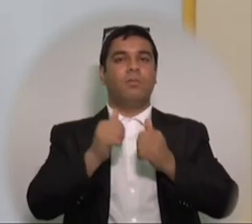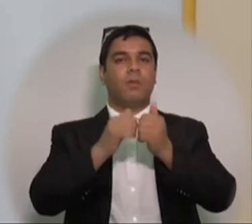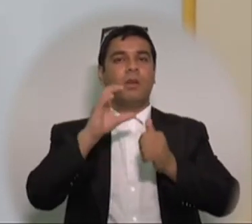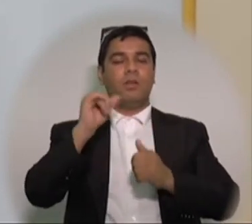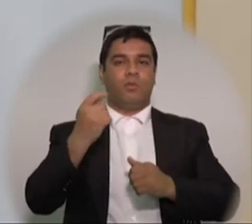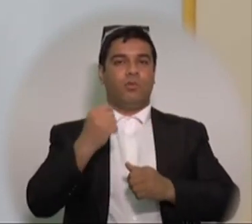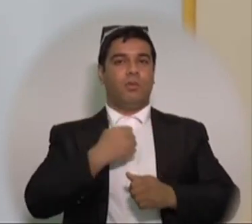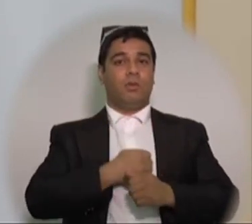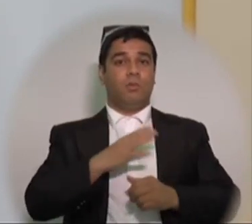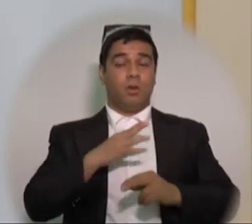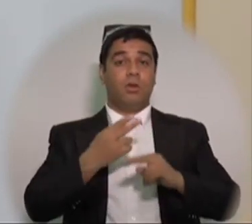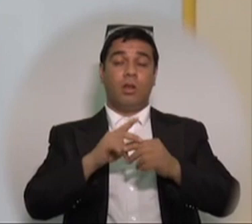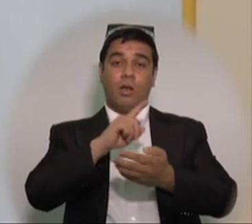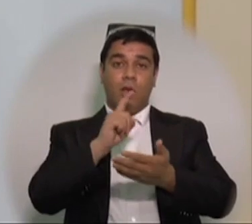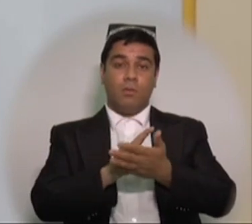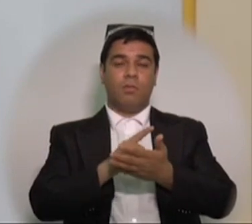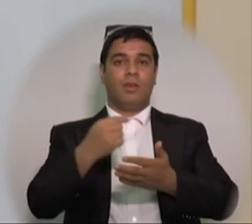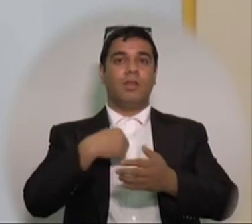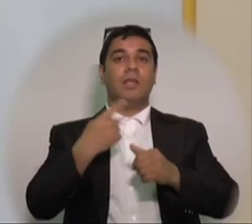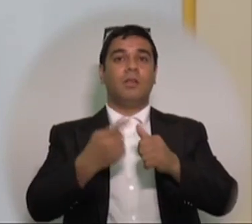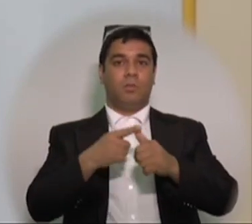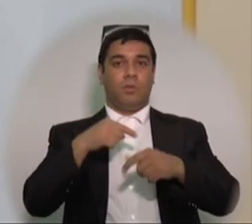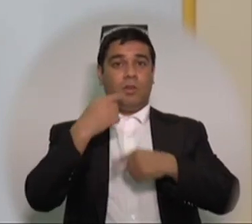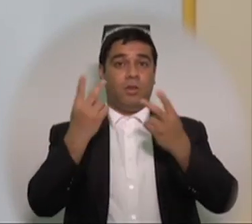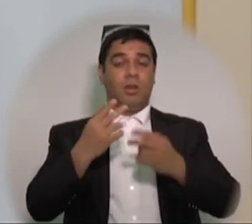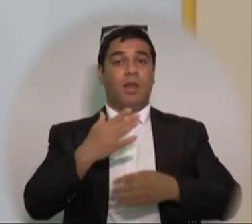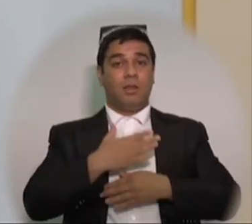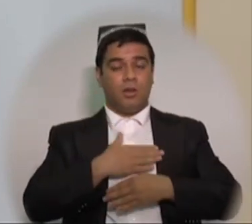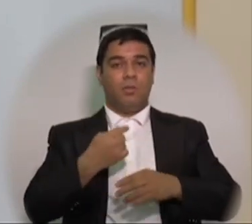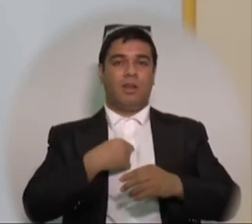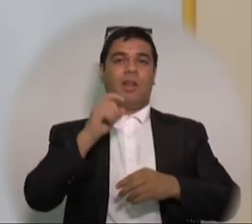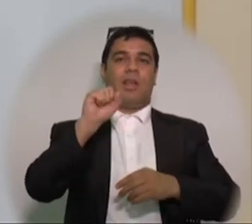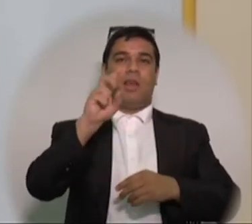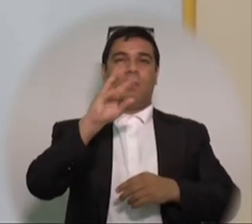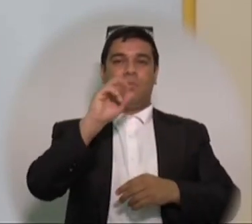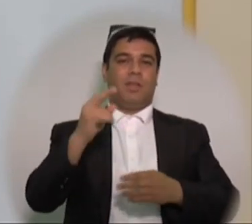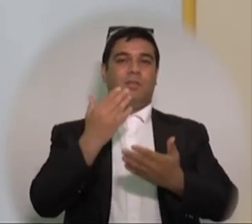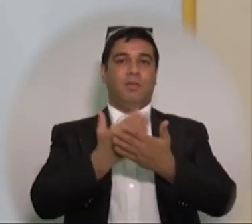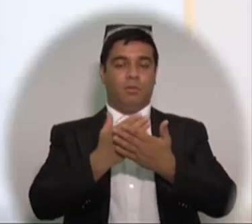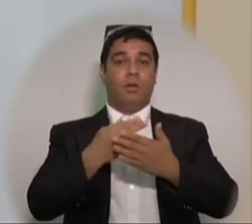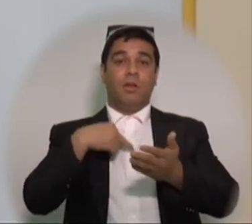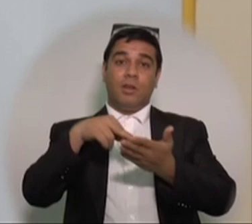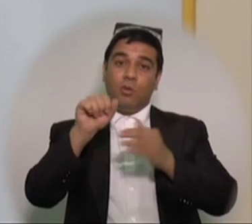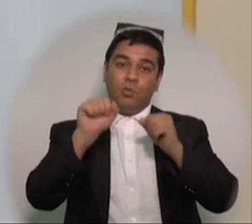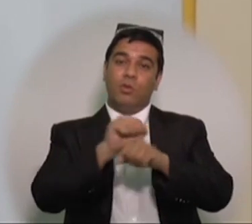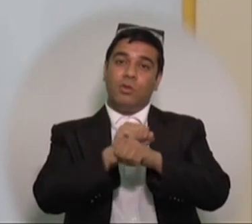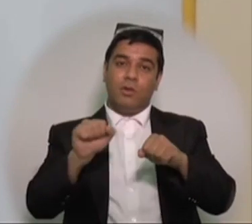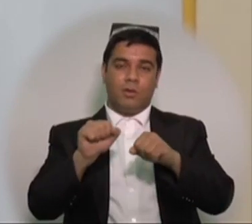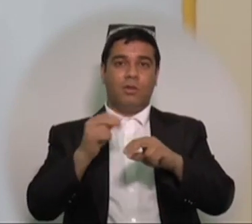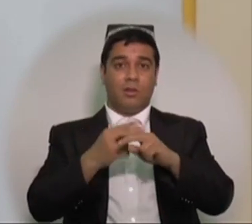chiqqan. Men palonchiman deb aytish kerak. Assalomu alaykum, men Ahmadman. Kiraversam